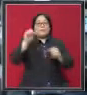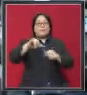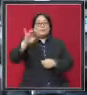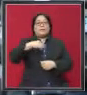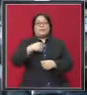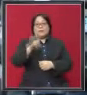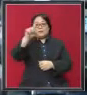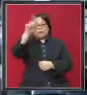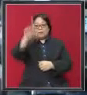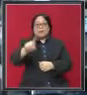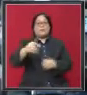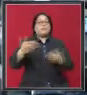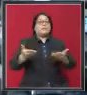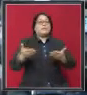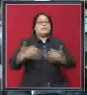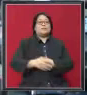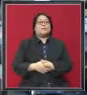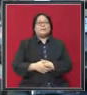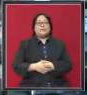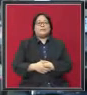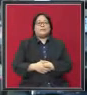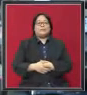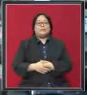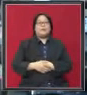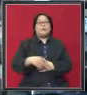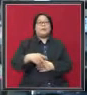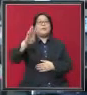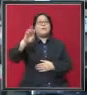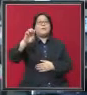Bolehkah Yang Berhormat satu soalan? Sini, Bopot.